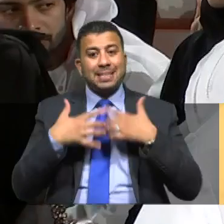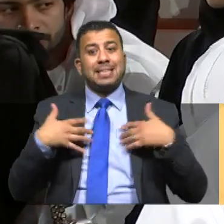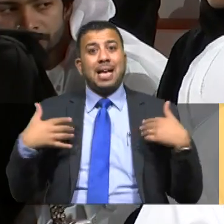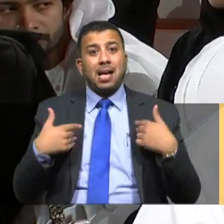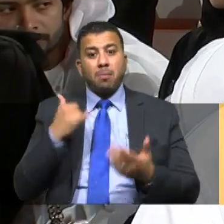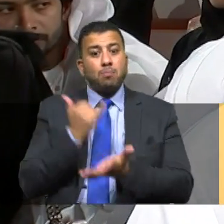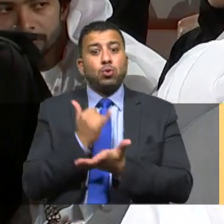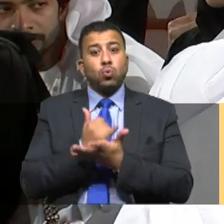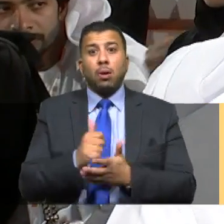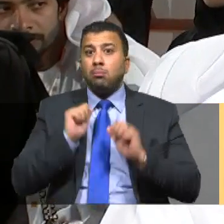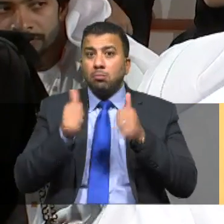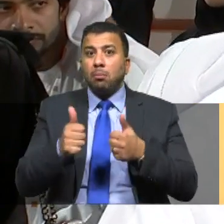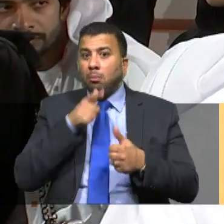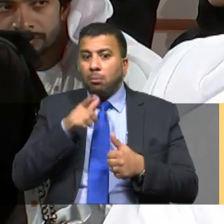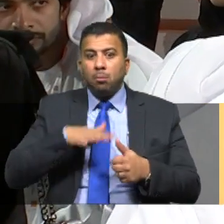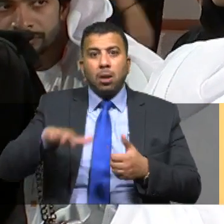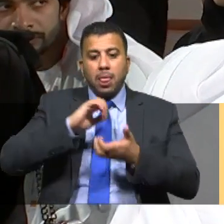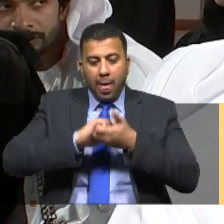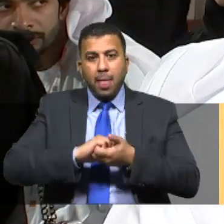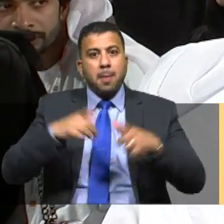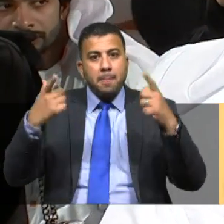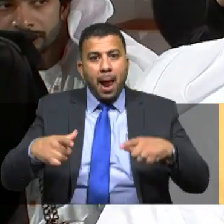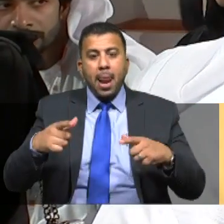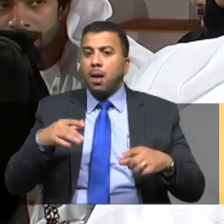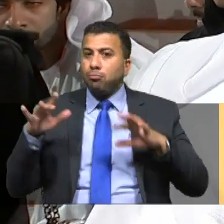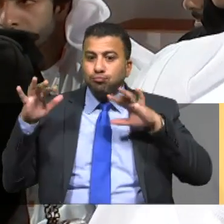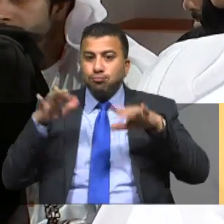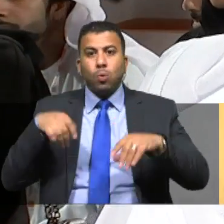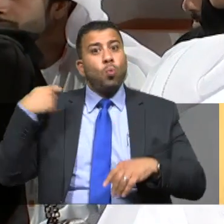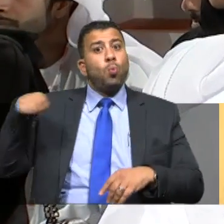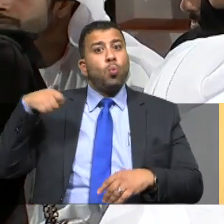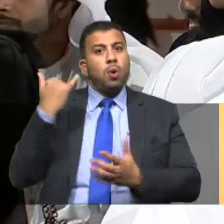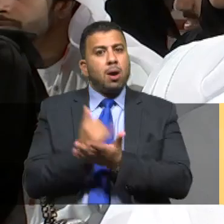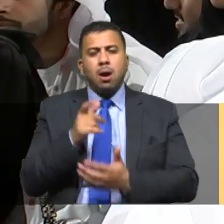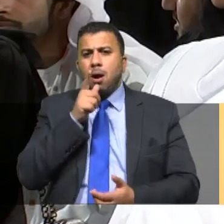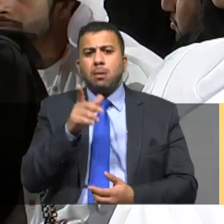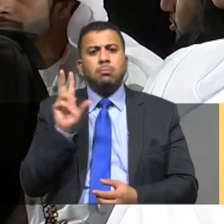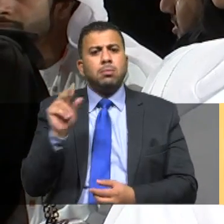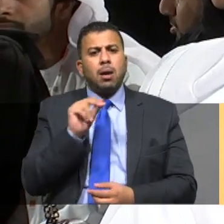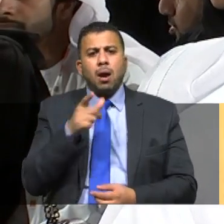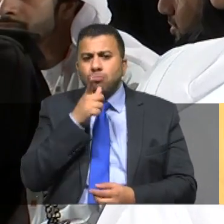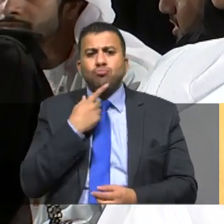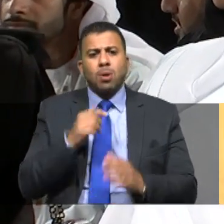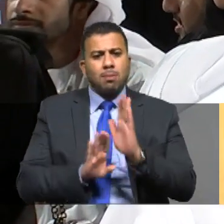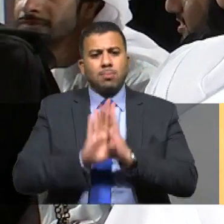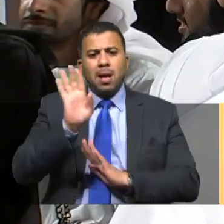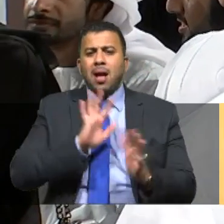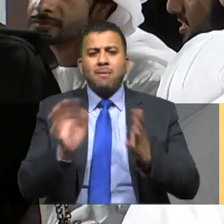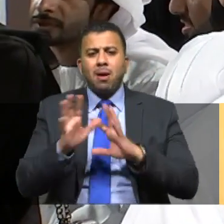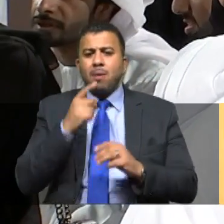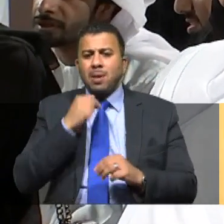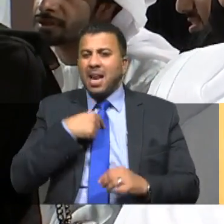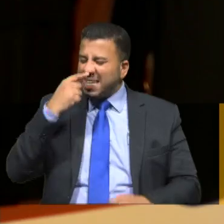كبير من المسؤولين على مستوى الاتحادي والمحلي، كلهم كانوا يتكلمون تقريبا عن نفس التوجه وهو